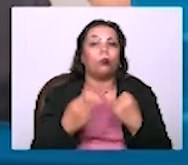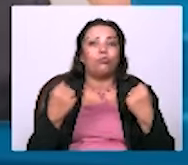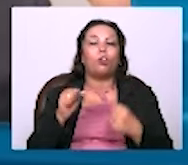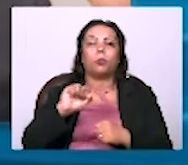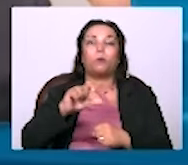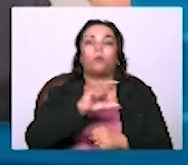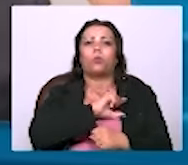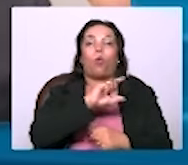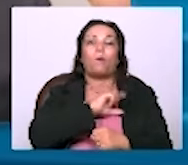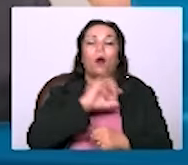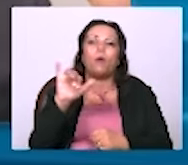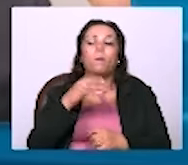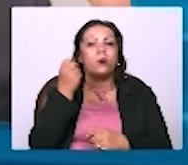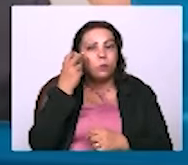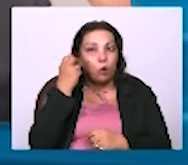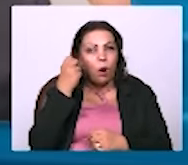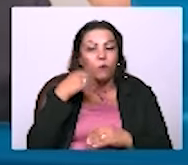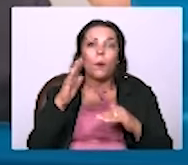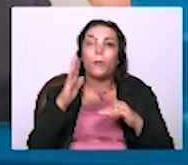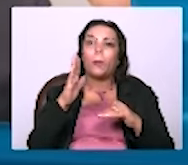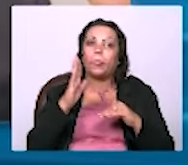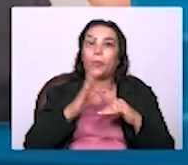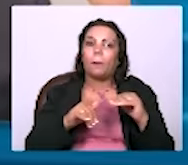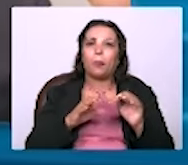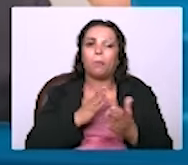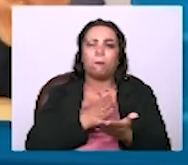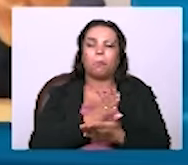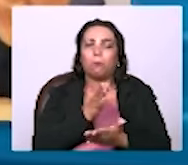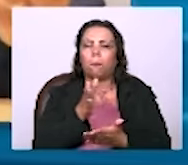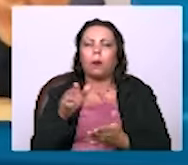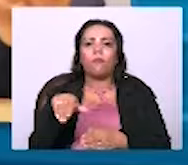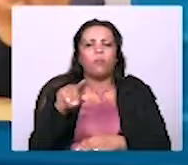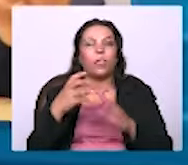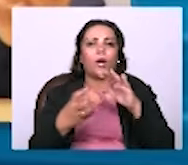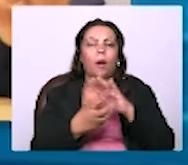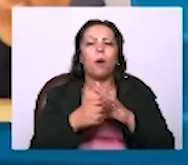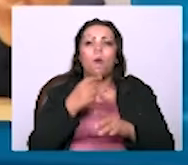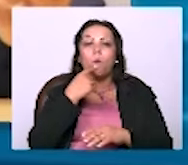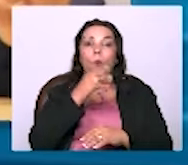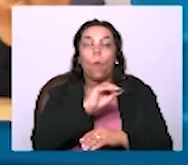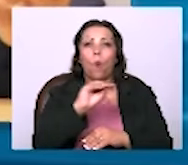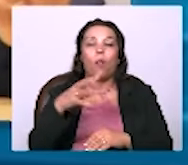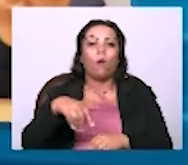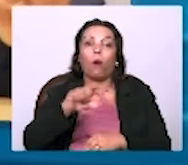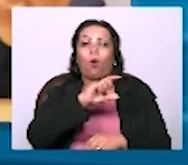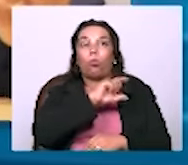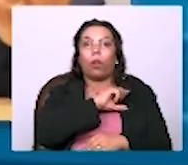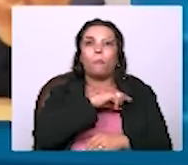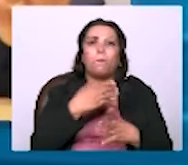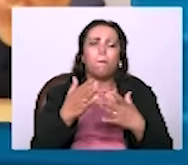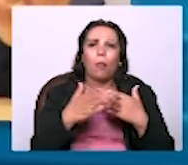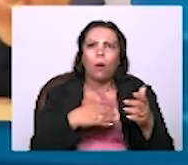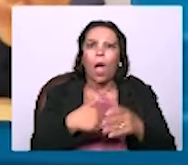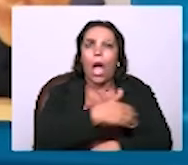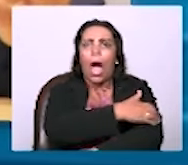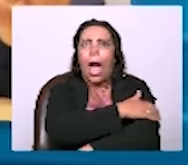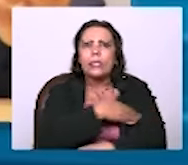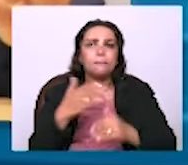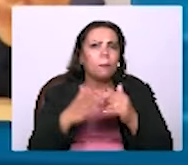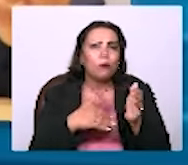الطلاب والثقافه والتربيه المدنيه داخل الجامعه طبعا احنا بنقول للطلاب ما لكوش علاقه بالنشاط الحزبي احنا مش